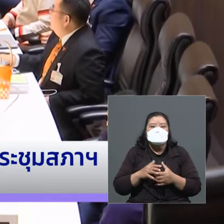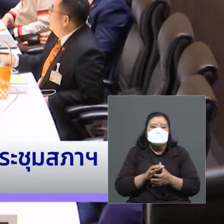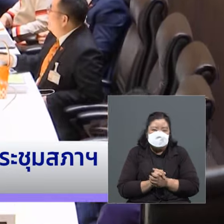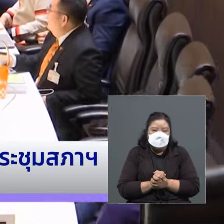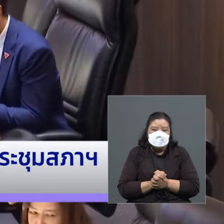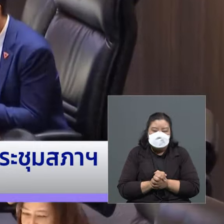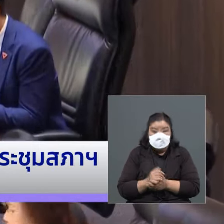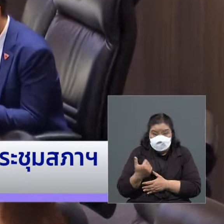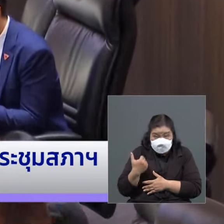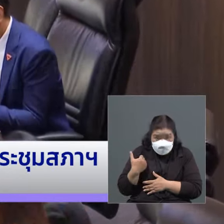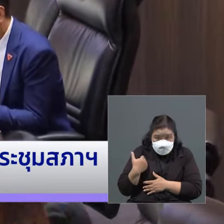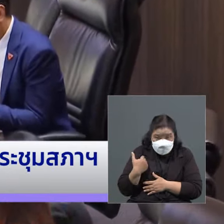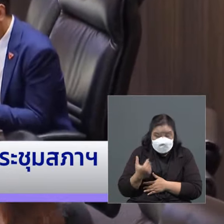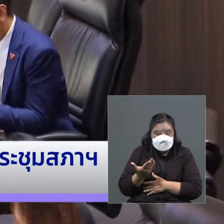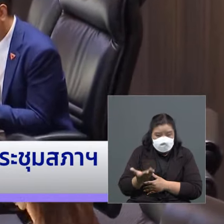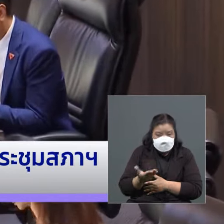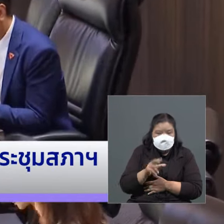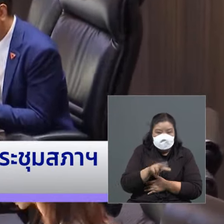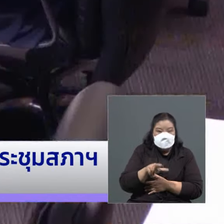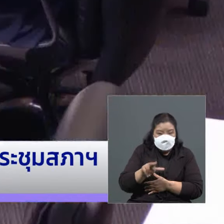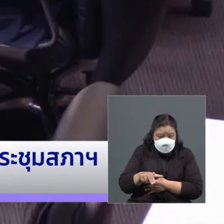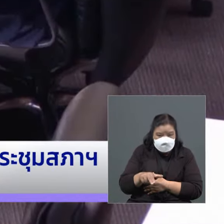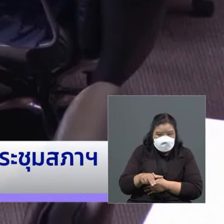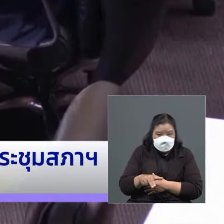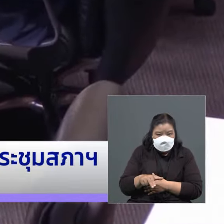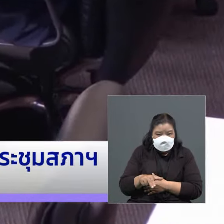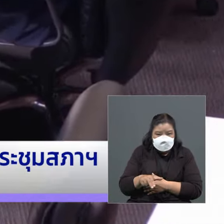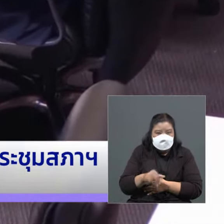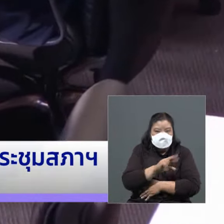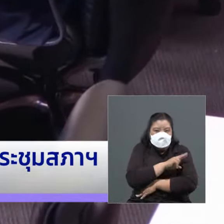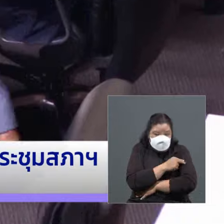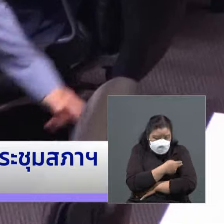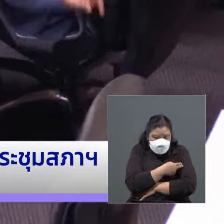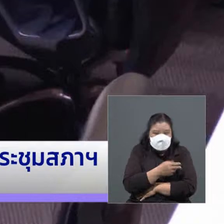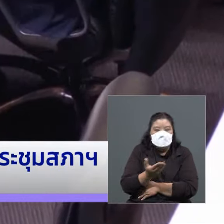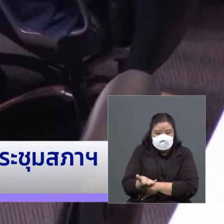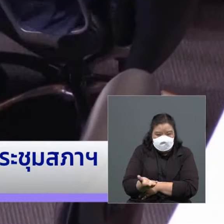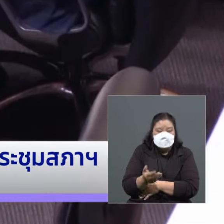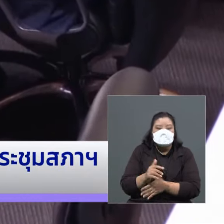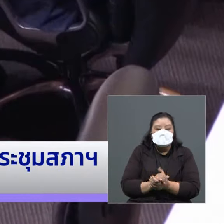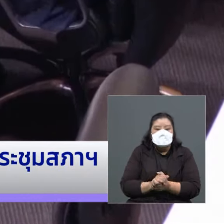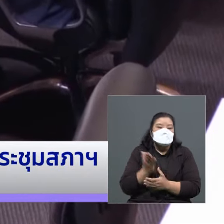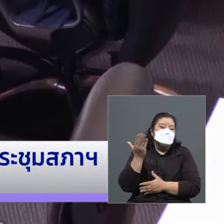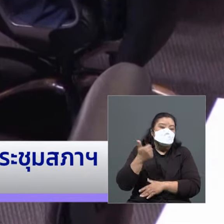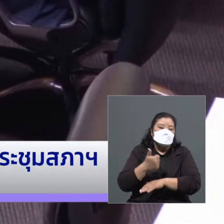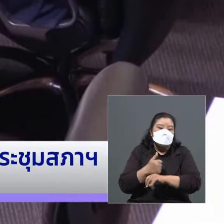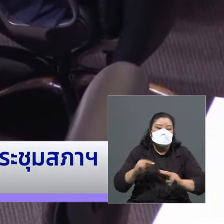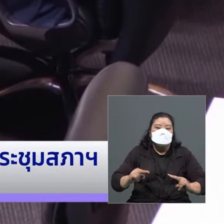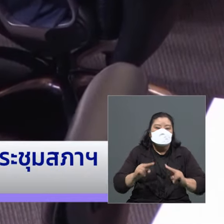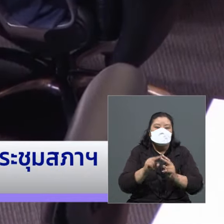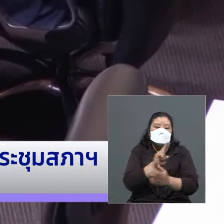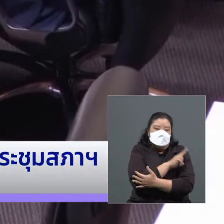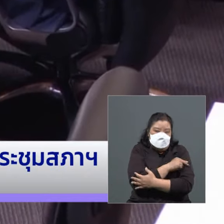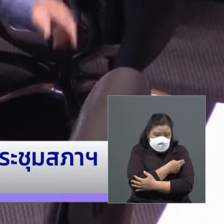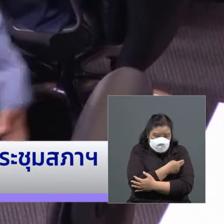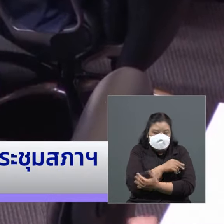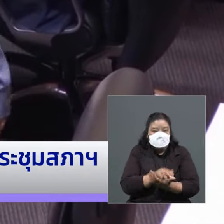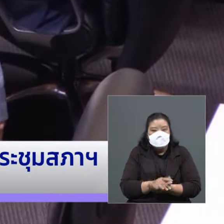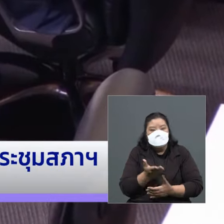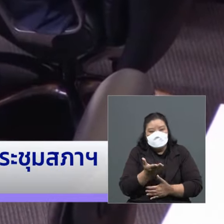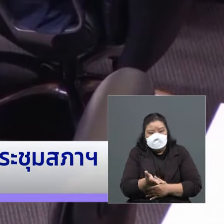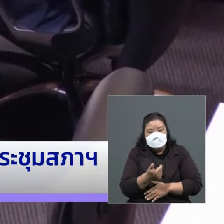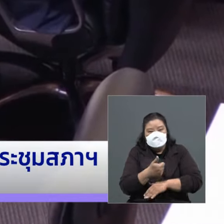ที่อดีตรัฐมนตรีฝั่งพรรคเพื่อไทยอย่างนายแพทย์ชนน่านศรีแก้วอดีตรัฐมนตรีว่าการกระทรวงสาธารณสุขและนายสุทินคลังแสง